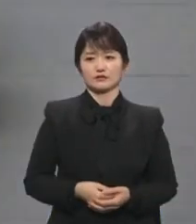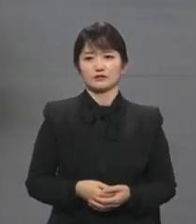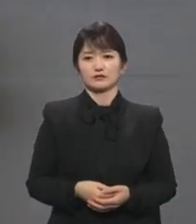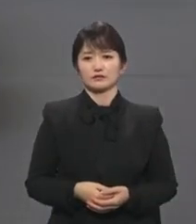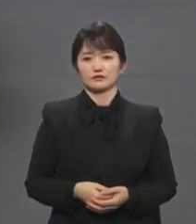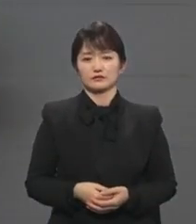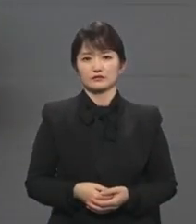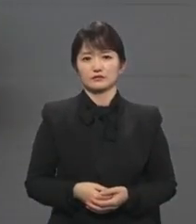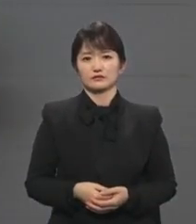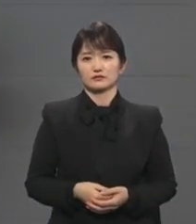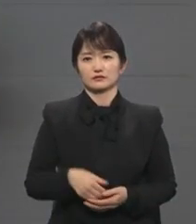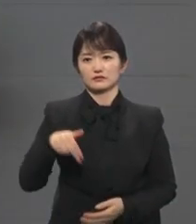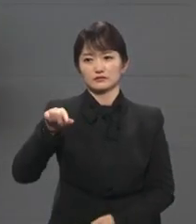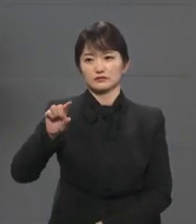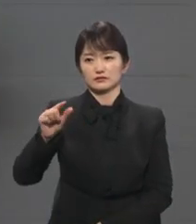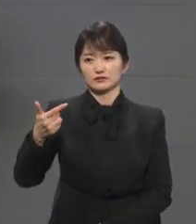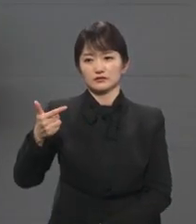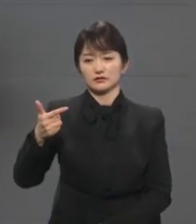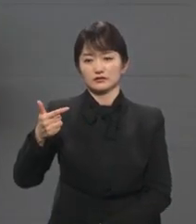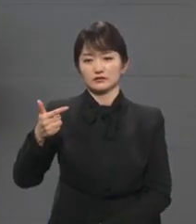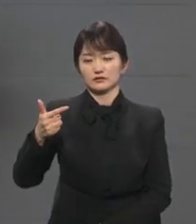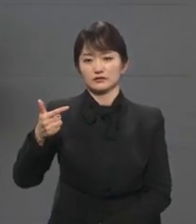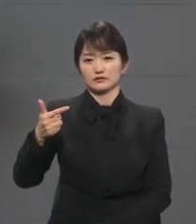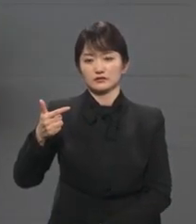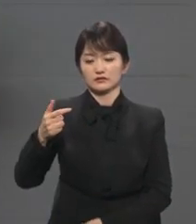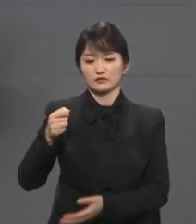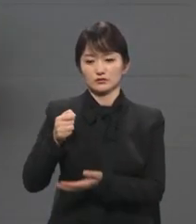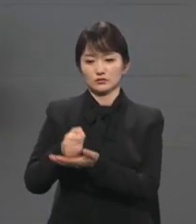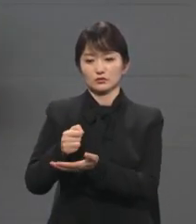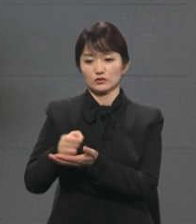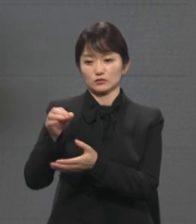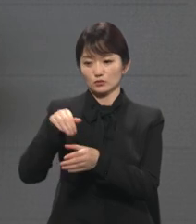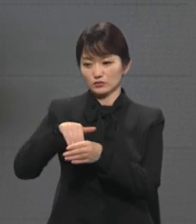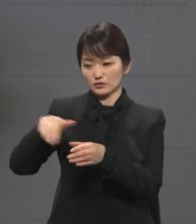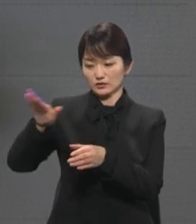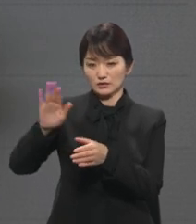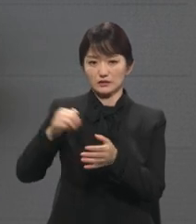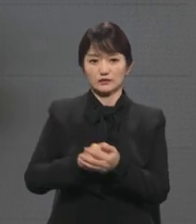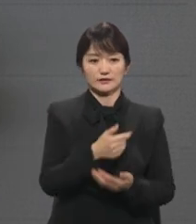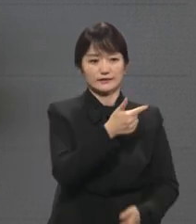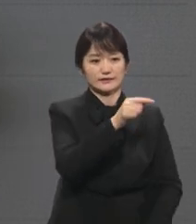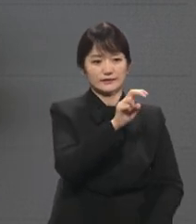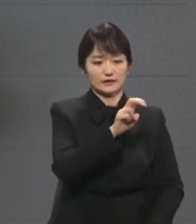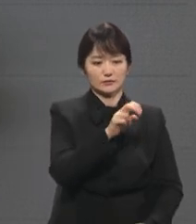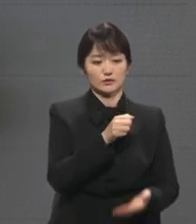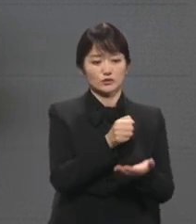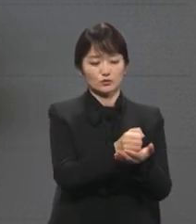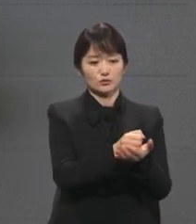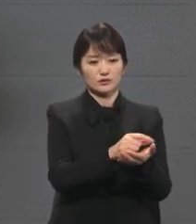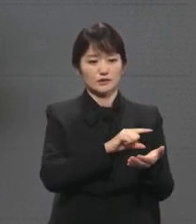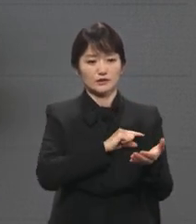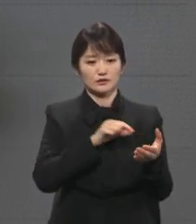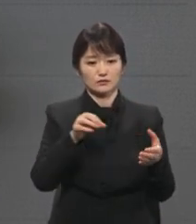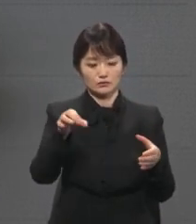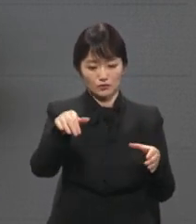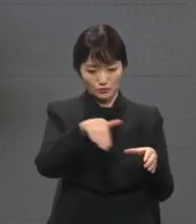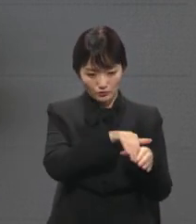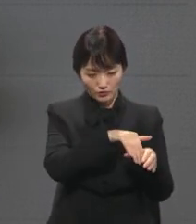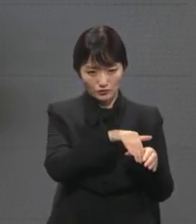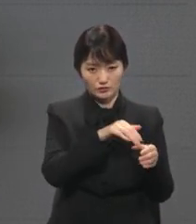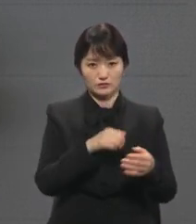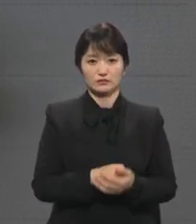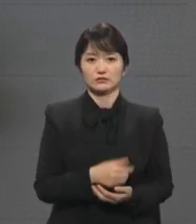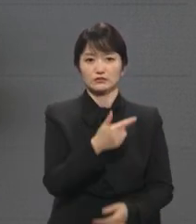전시가 아닌 남시 명이로 된 통장으로 입금이 됐다라는 겁니다 그래서 그 더 비싼 월 그러면